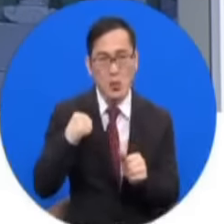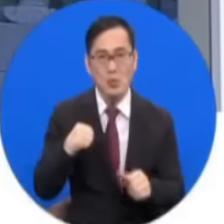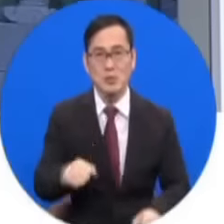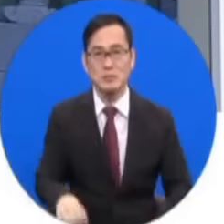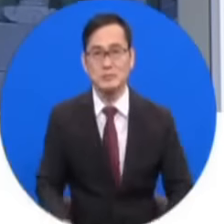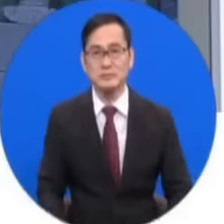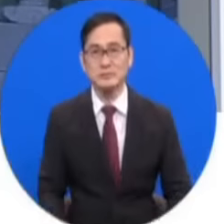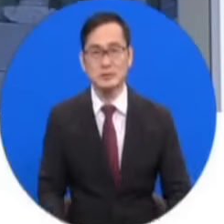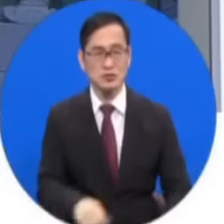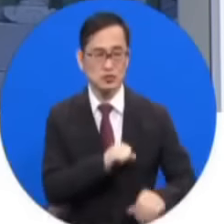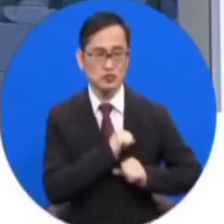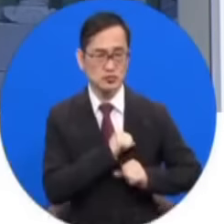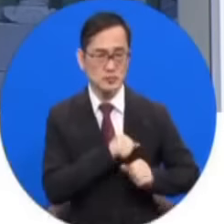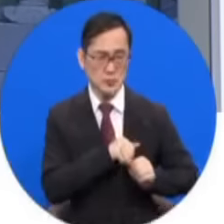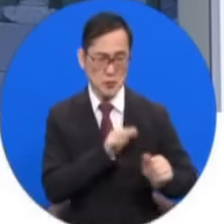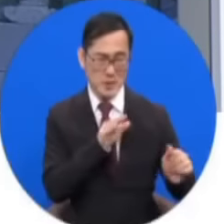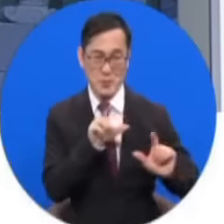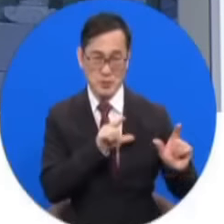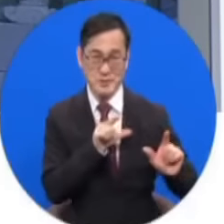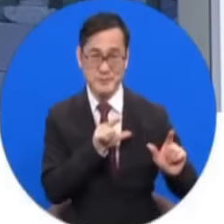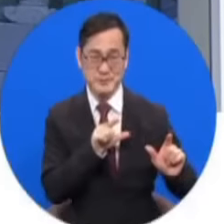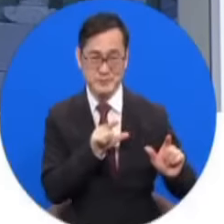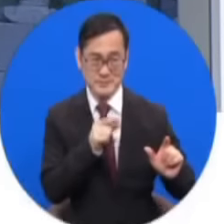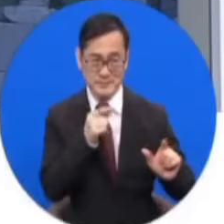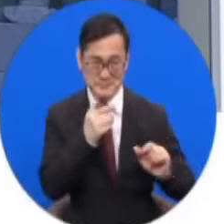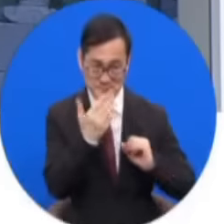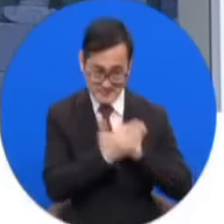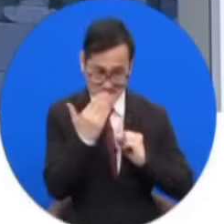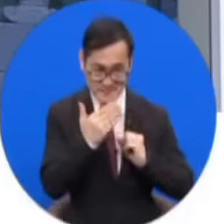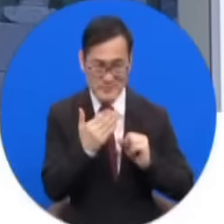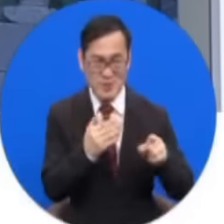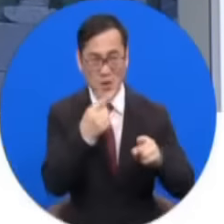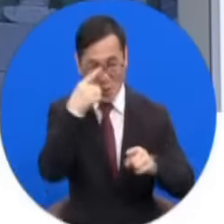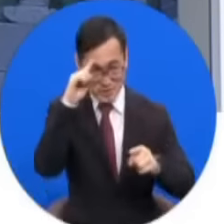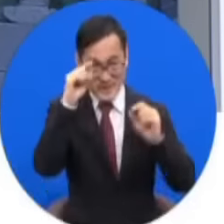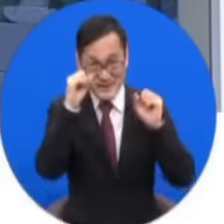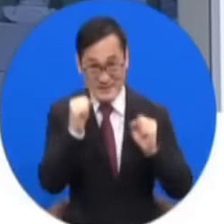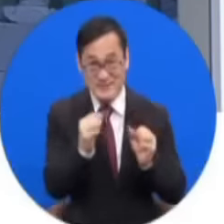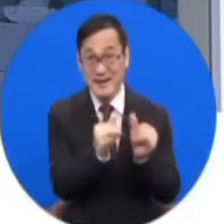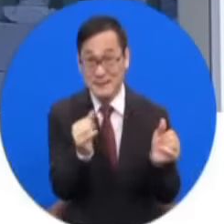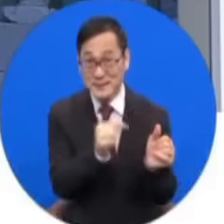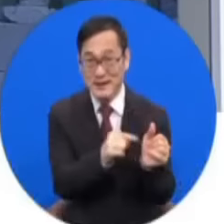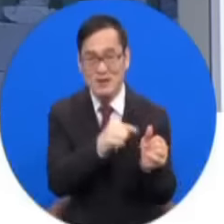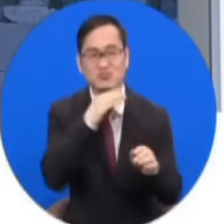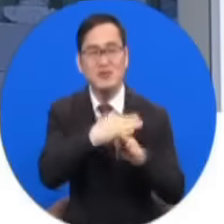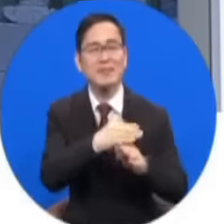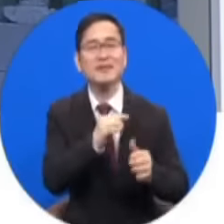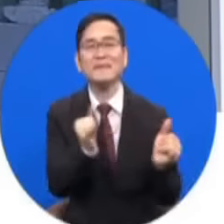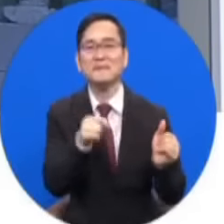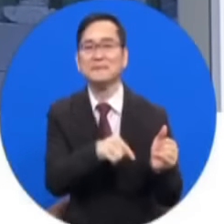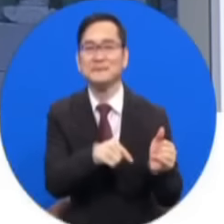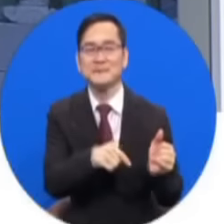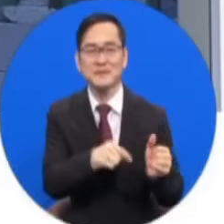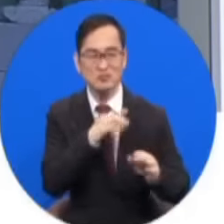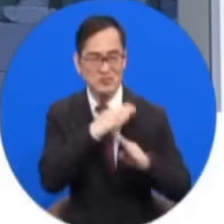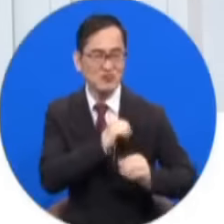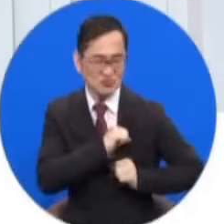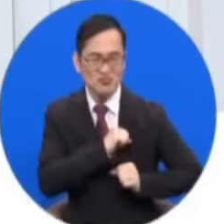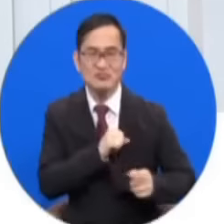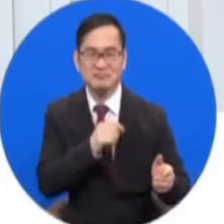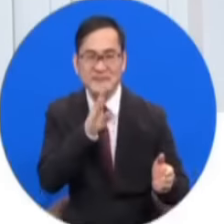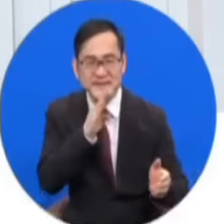찍고 북 러시아에 파병돼 있는 사람도 북한 분이라는 것도 특정해 낸다라는 건 우리 국민들에게 굉장히 좀 든든한 거죠 그렇습니다 사실